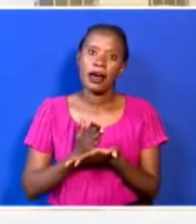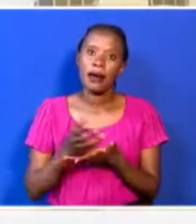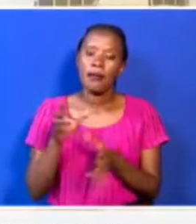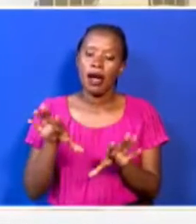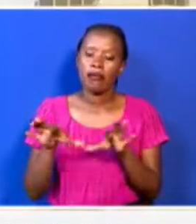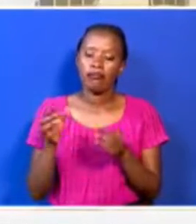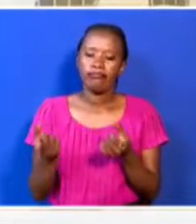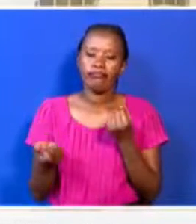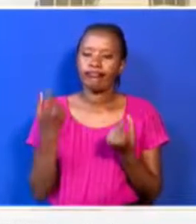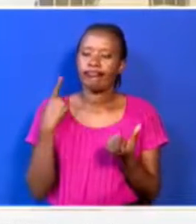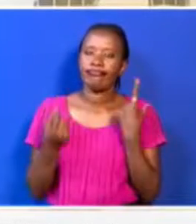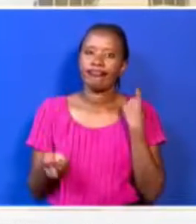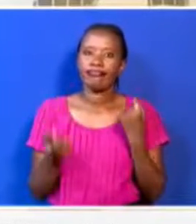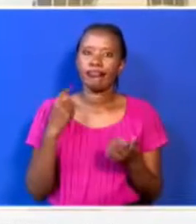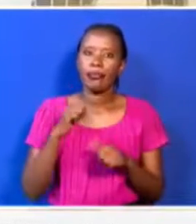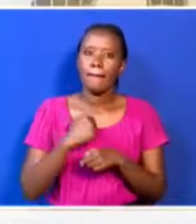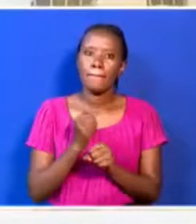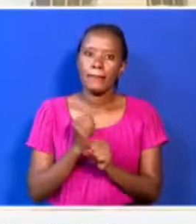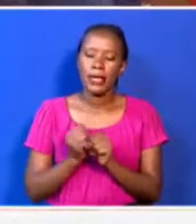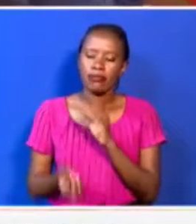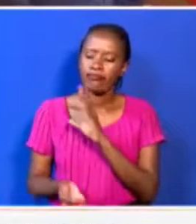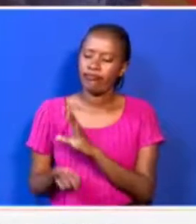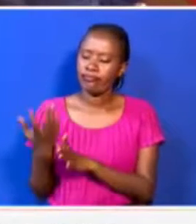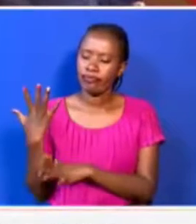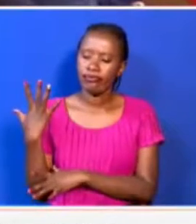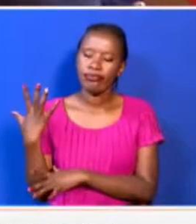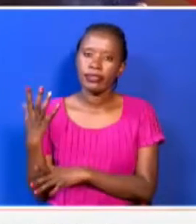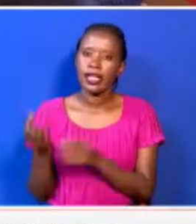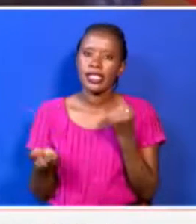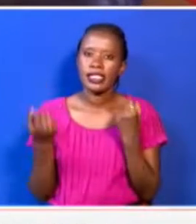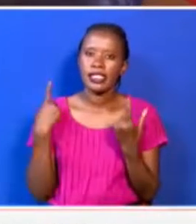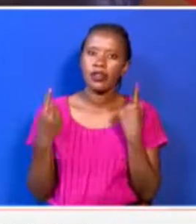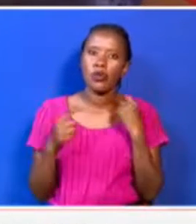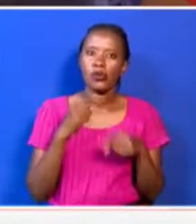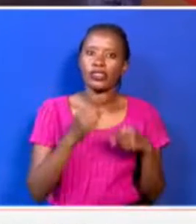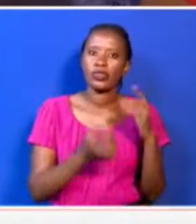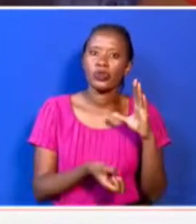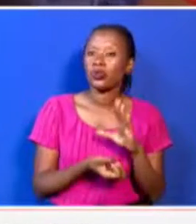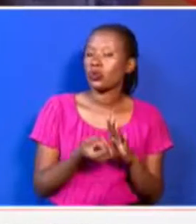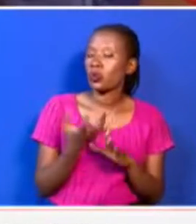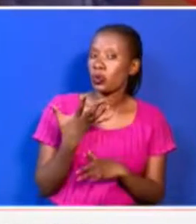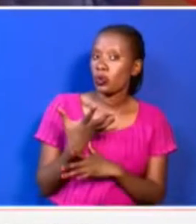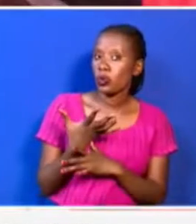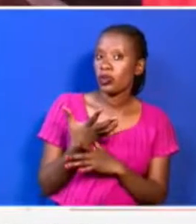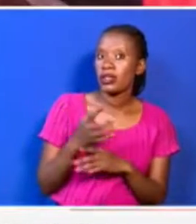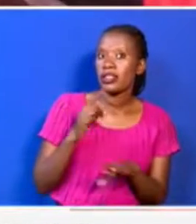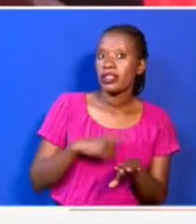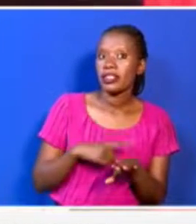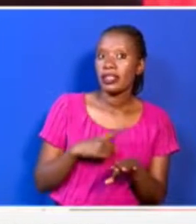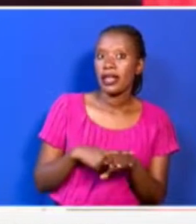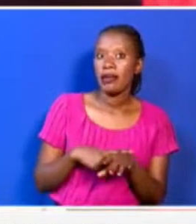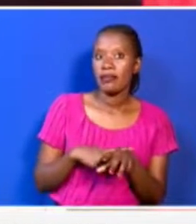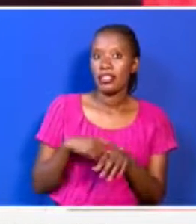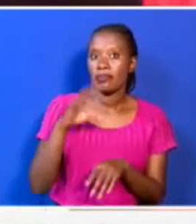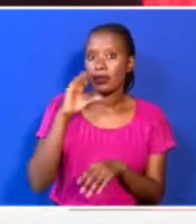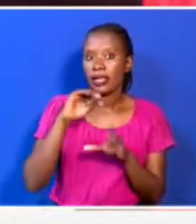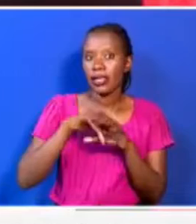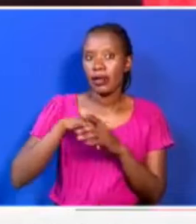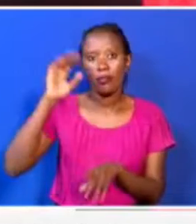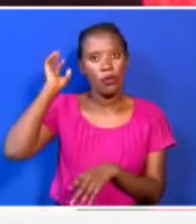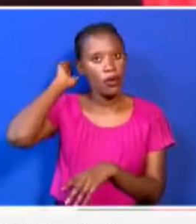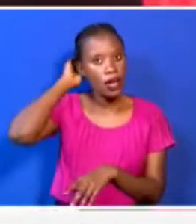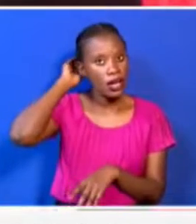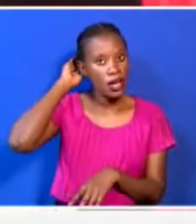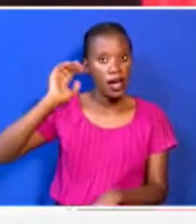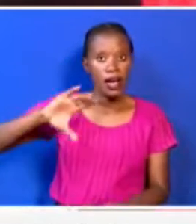yamesaidia kukifufua kilimo cha zao hilo. Akizungumza na wakulima pamoja na washikadau kule Kanyenyane, Munya amewaahidi wakulima